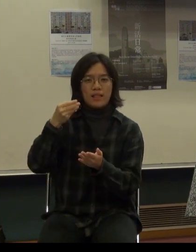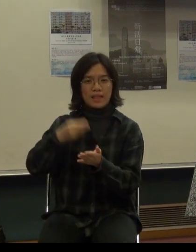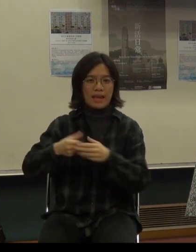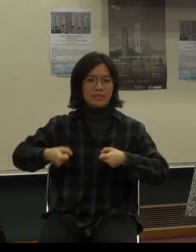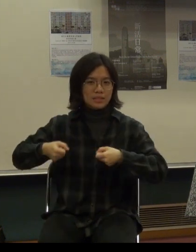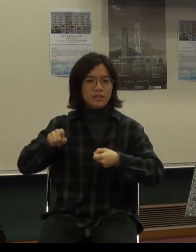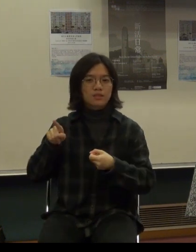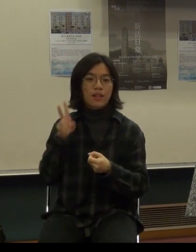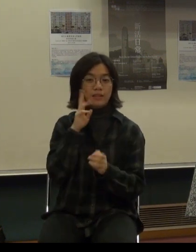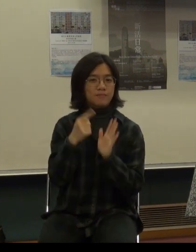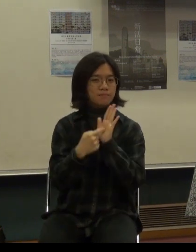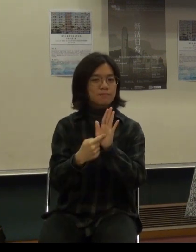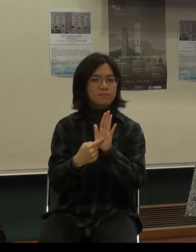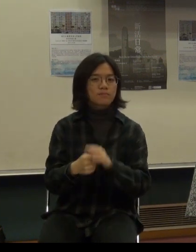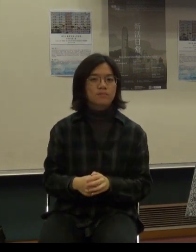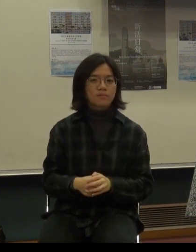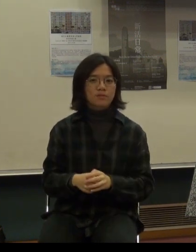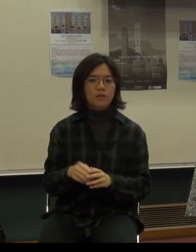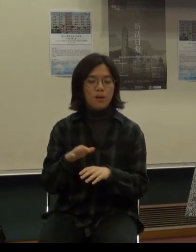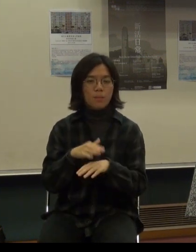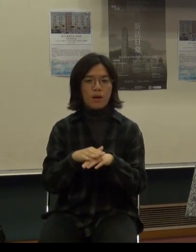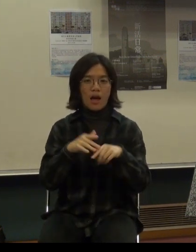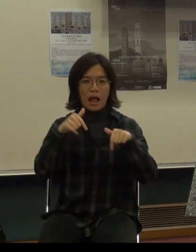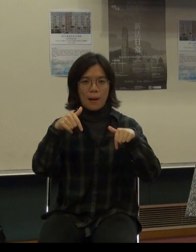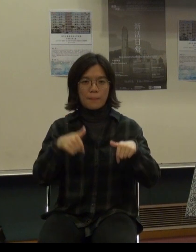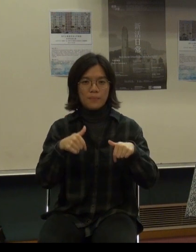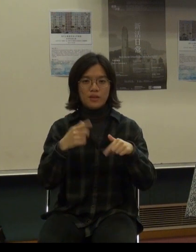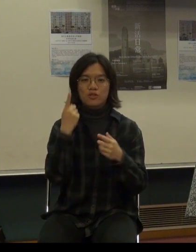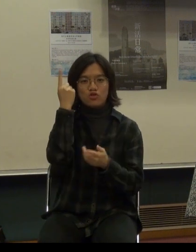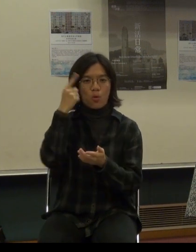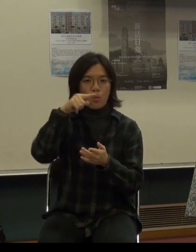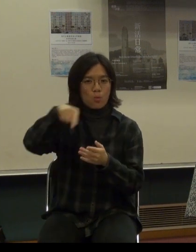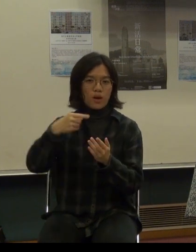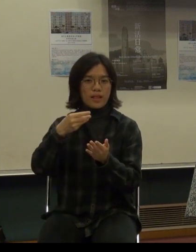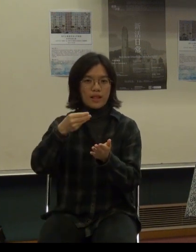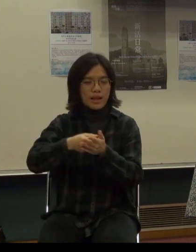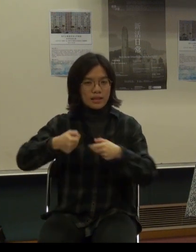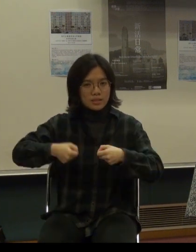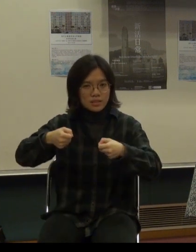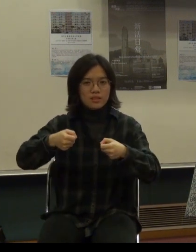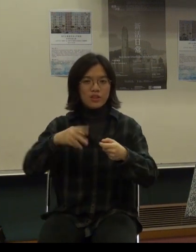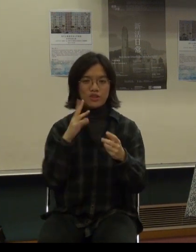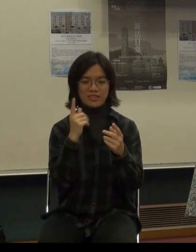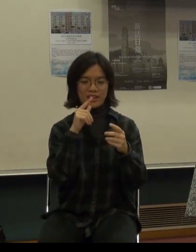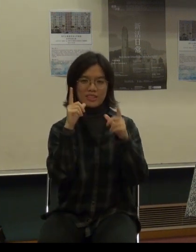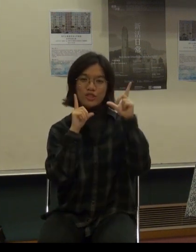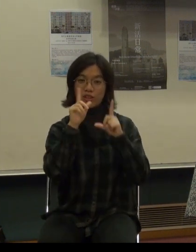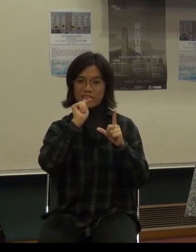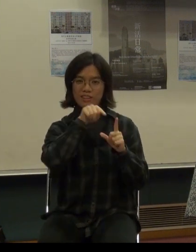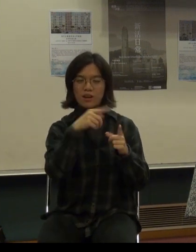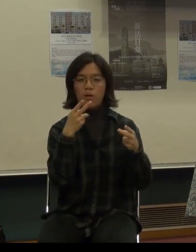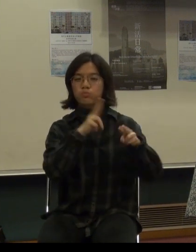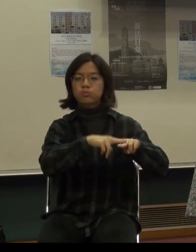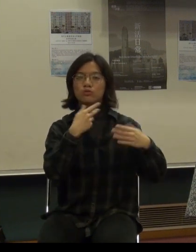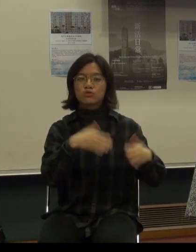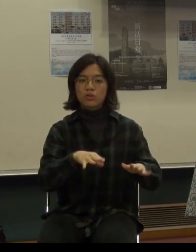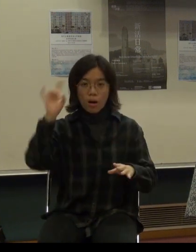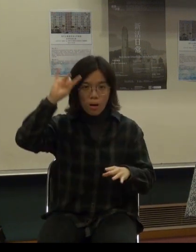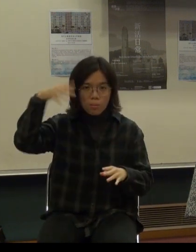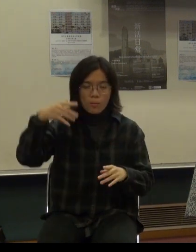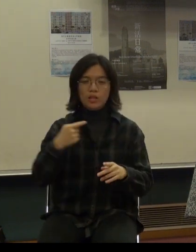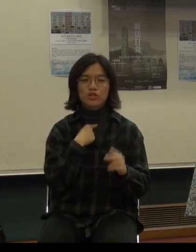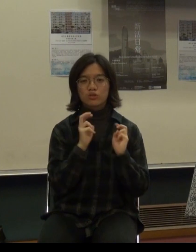做例子啦。嗰、那個南邊上環街市即係、就是、個 T 字形嗰個咧，就拆咗，因為當時要起地鐵啊。咁佢個位置就啱